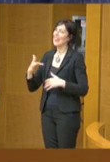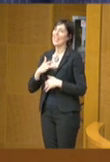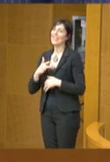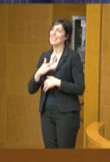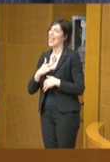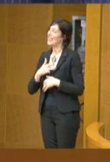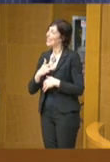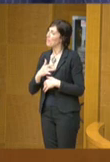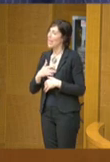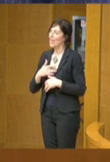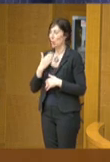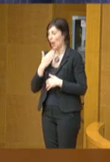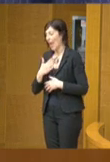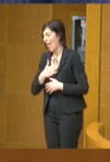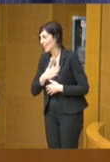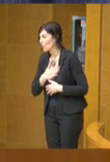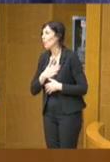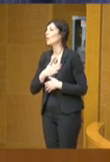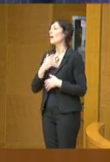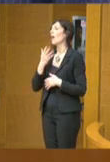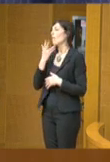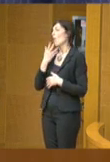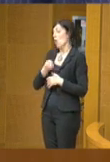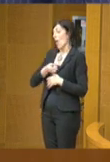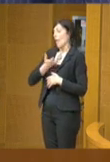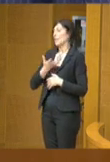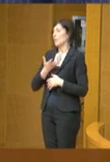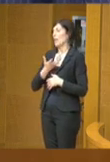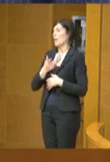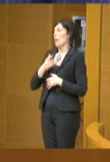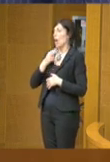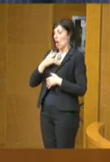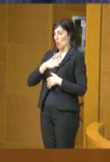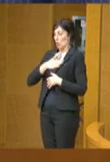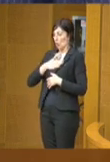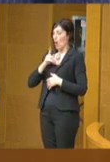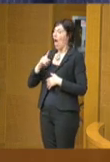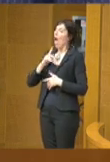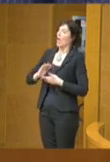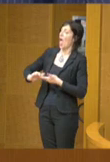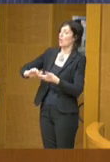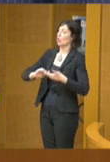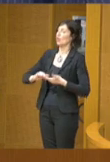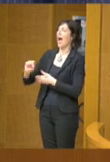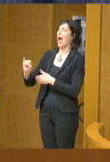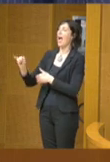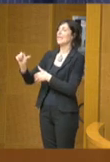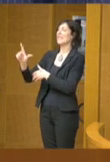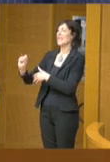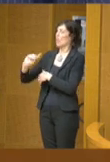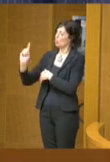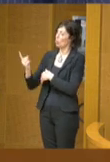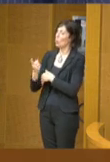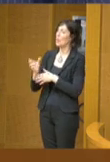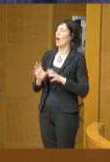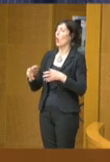di gratitudine che esprimo a nome mio, ma dell'associazione tutta AISLA e di tutta la comunità delle